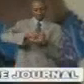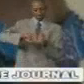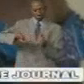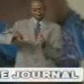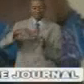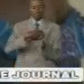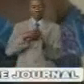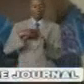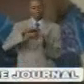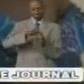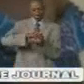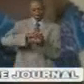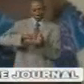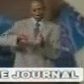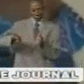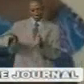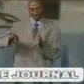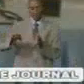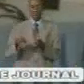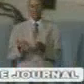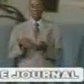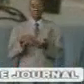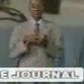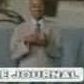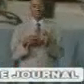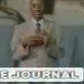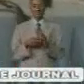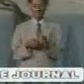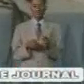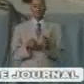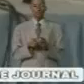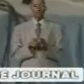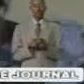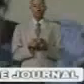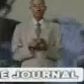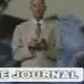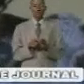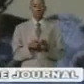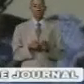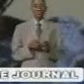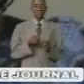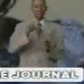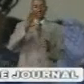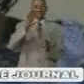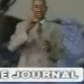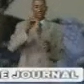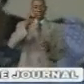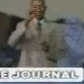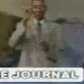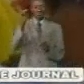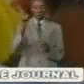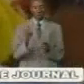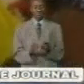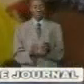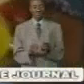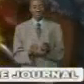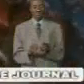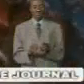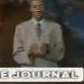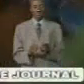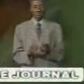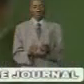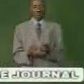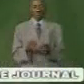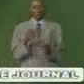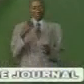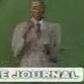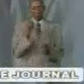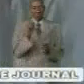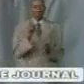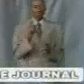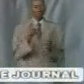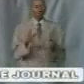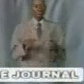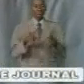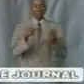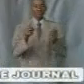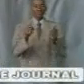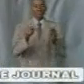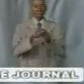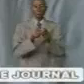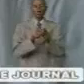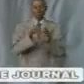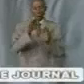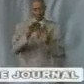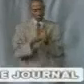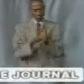c'est renoncer à utiliser plus de 50% des potentialités en ressources humaines que Dieu a mis à la disposition